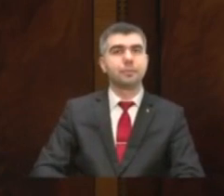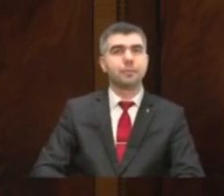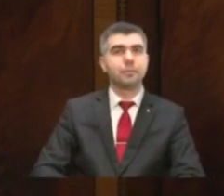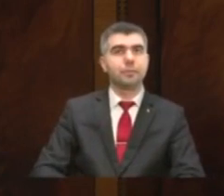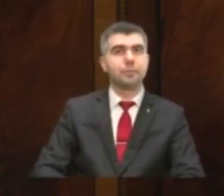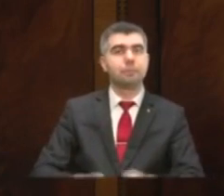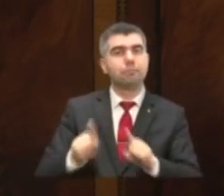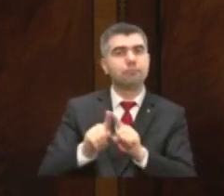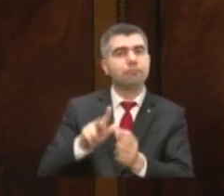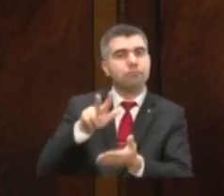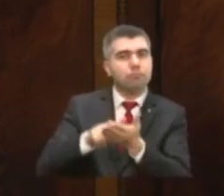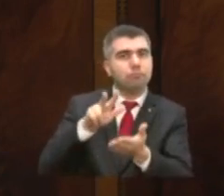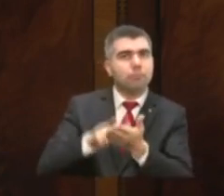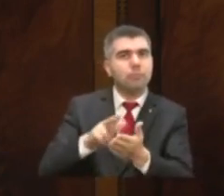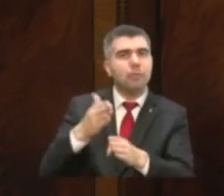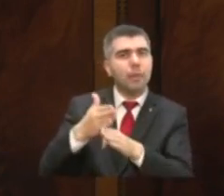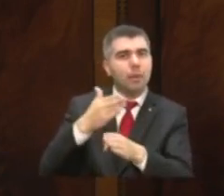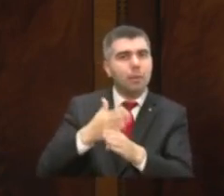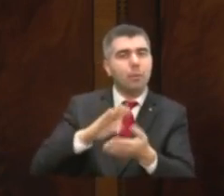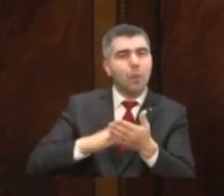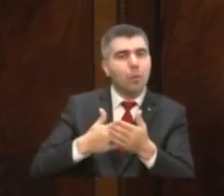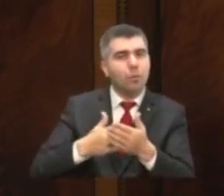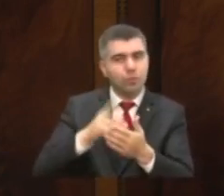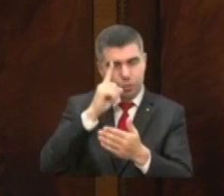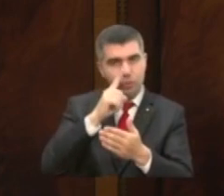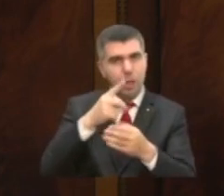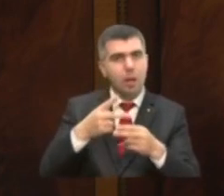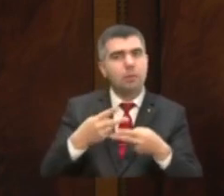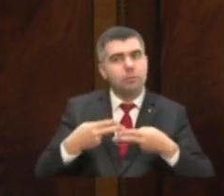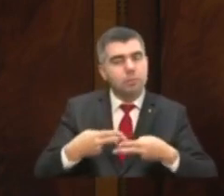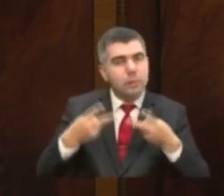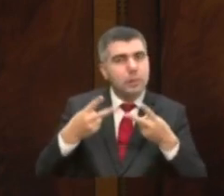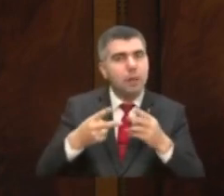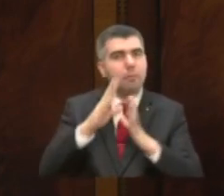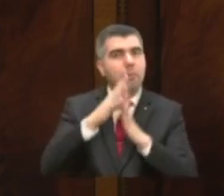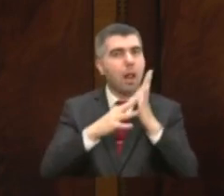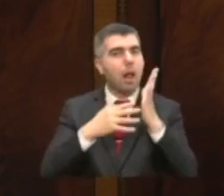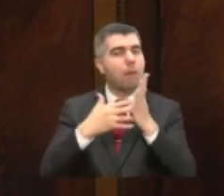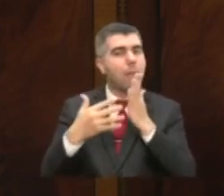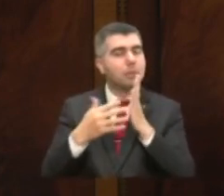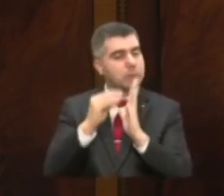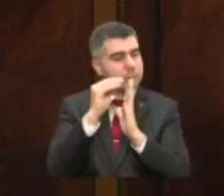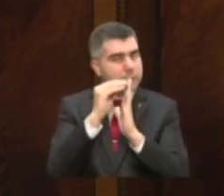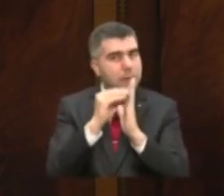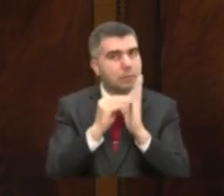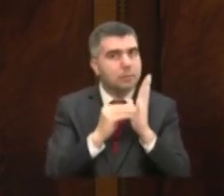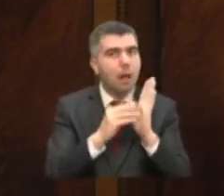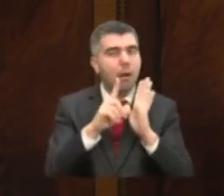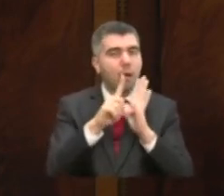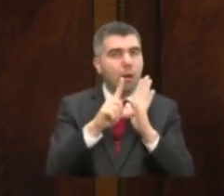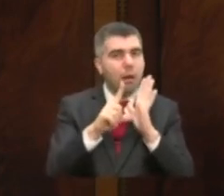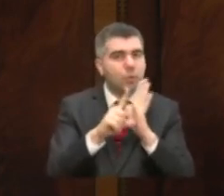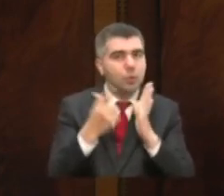ويمكن تعتمدها من بعد وقبل اعتمادها، وهي باش تدير منها برنامج متكامل يضم الجوانب القانونية،